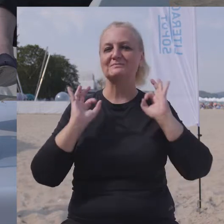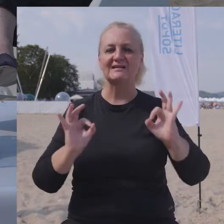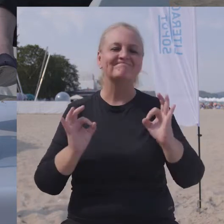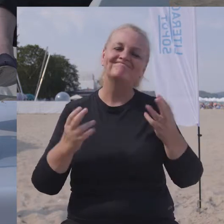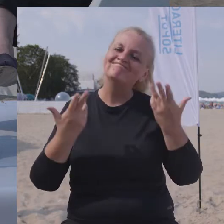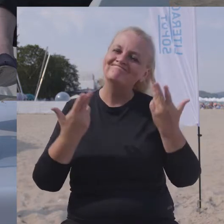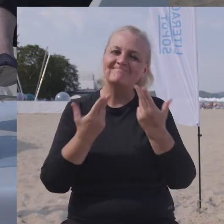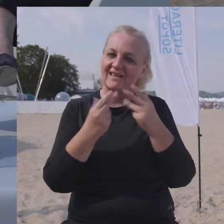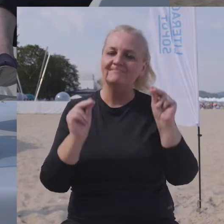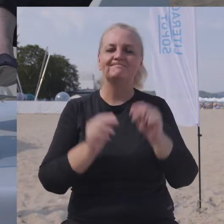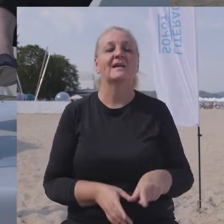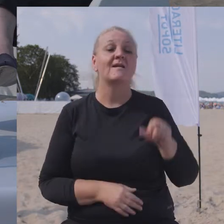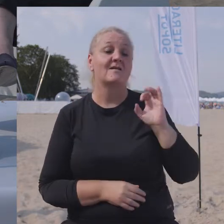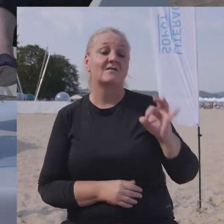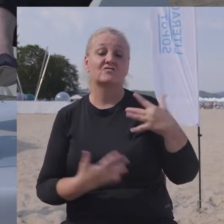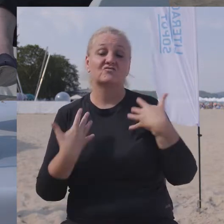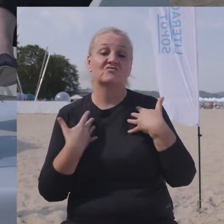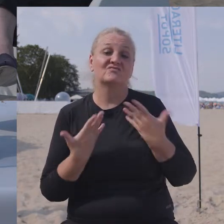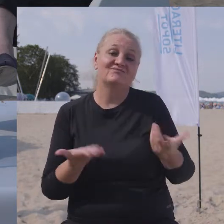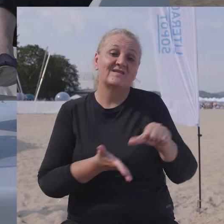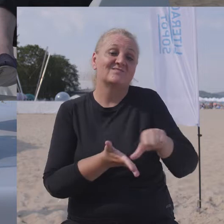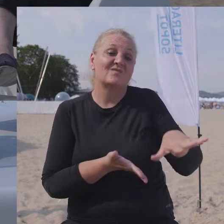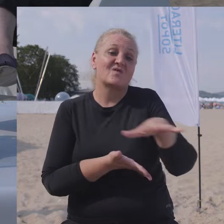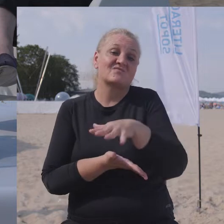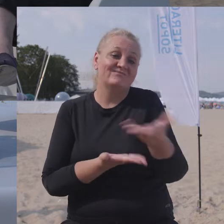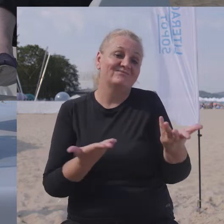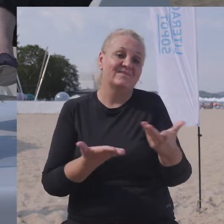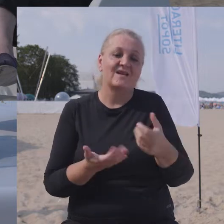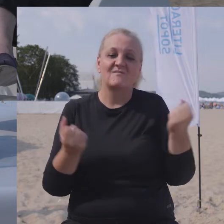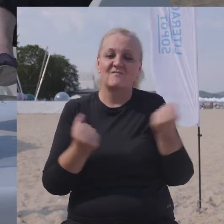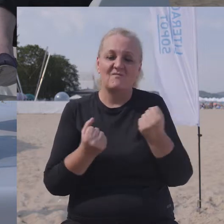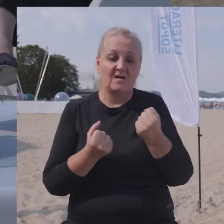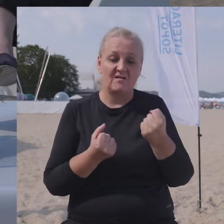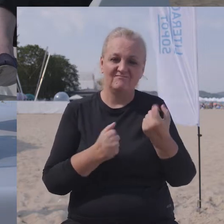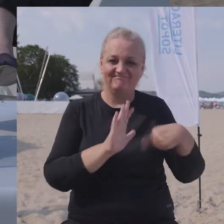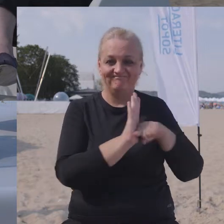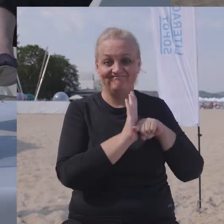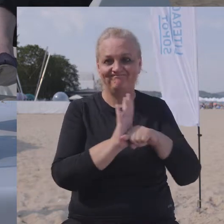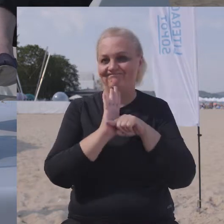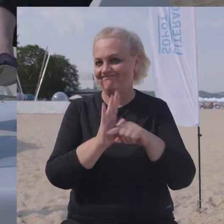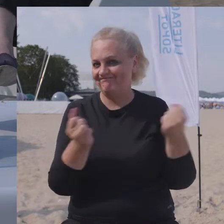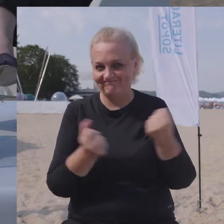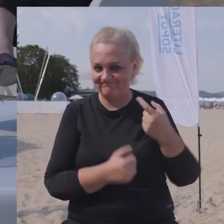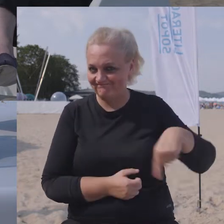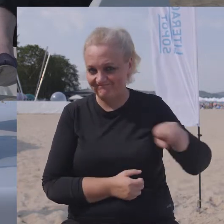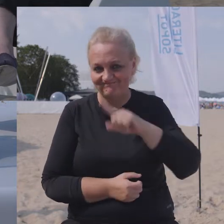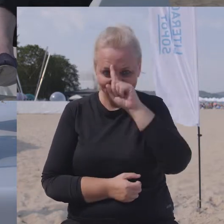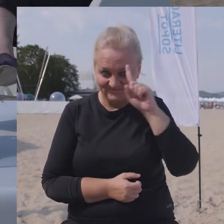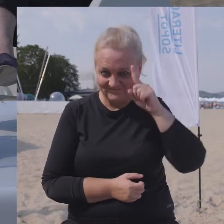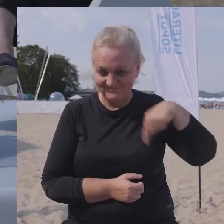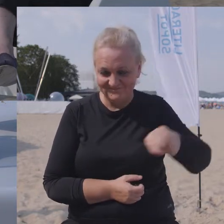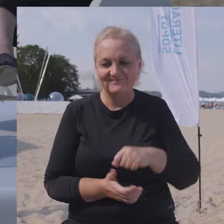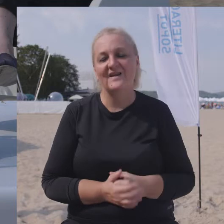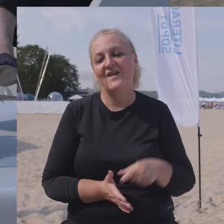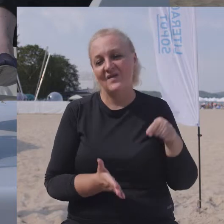idealnie, ponieważ żyje w takim, a nie innym społeczeństwie, mocno transfobicznym, co oczywiście niestety